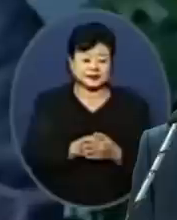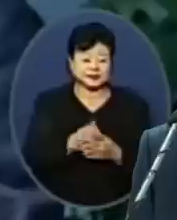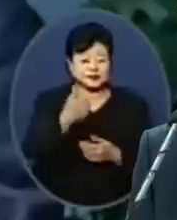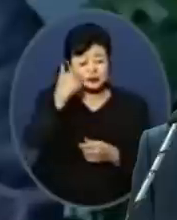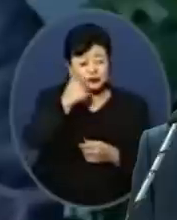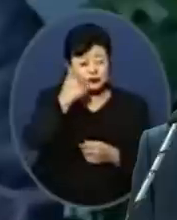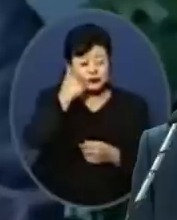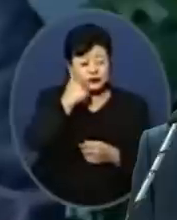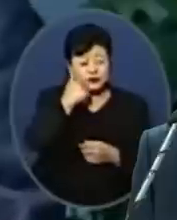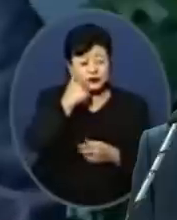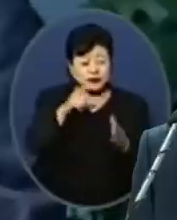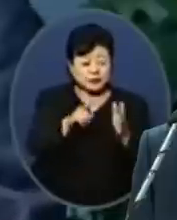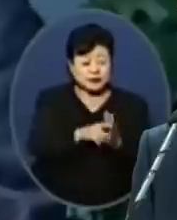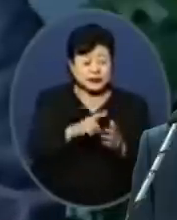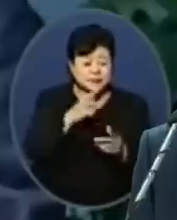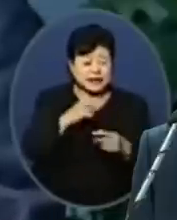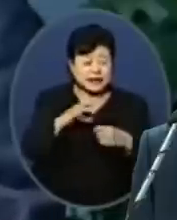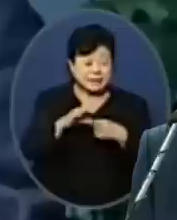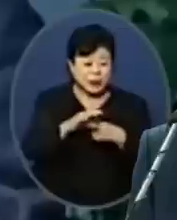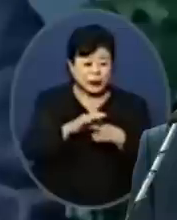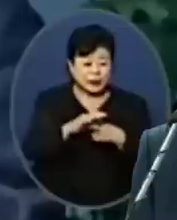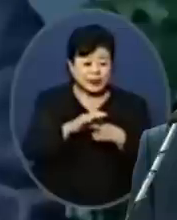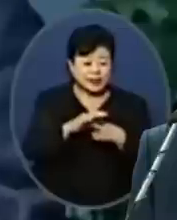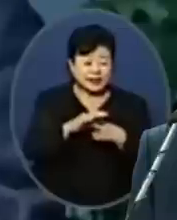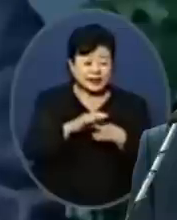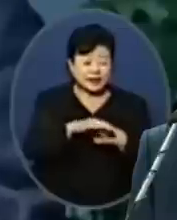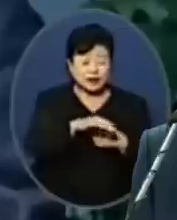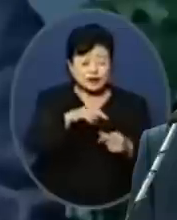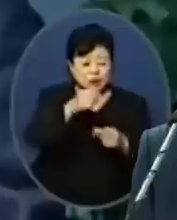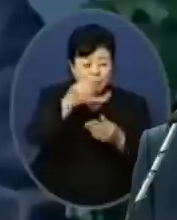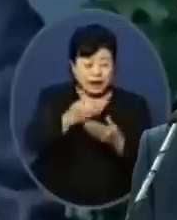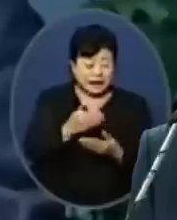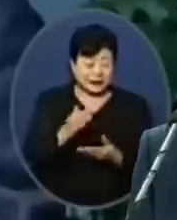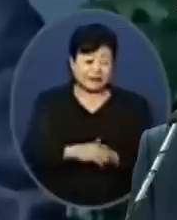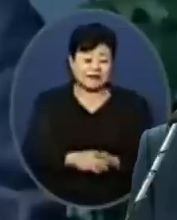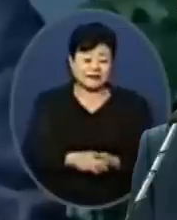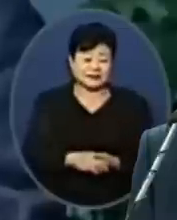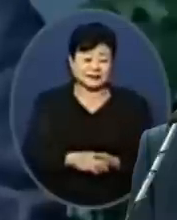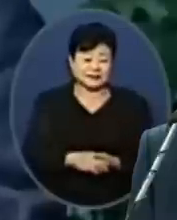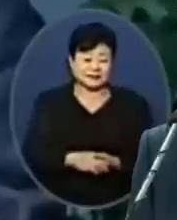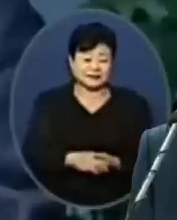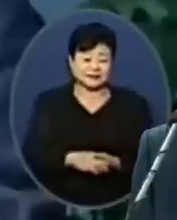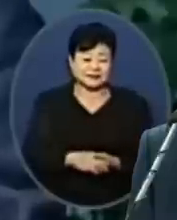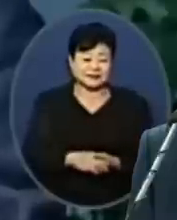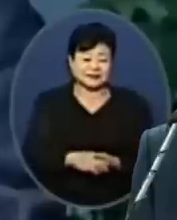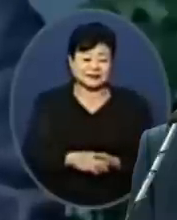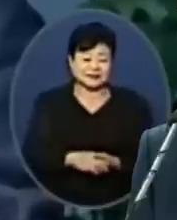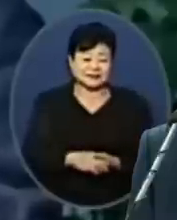누구든지 저를 믿기만 하면 구원을 얻게 되어 있는 것입니다.